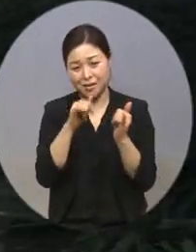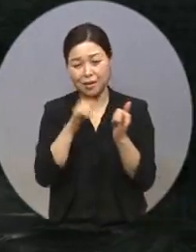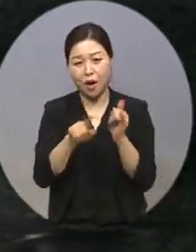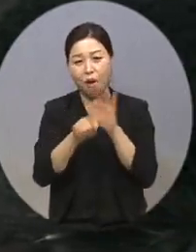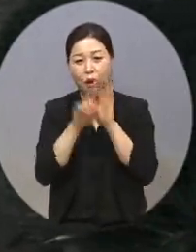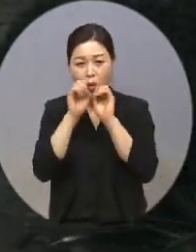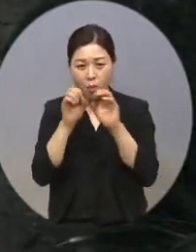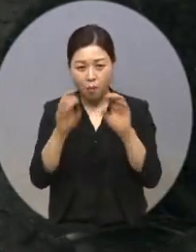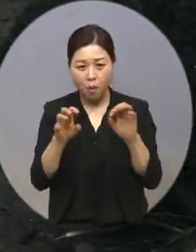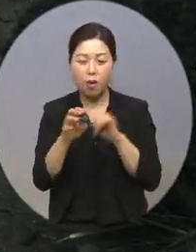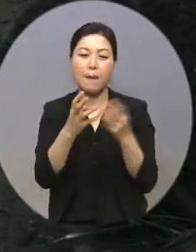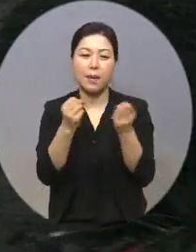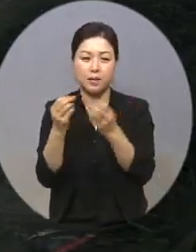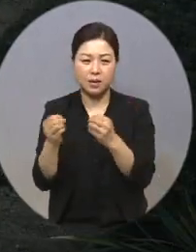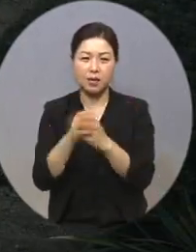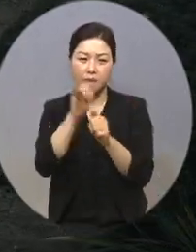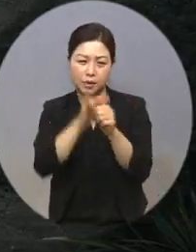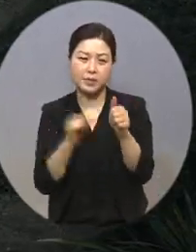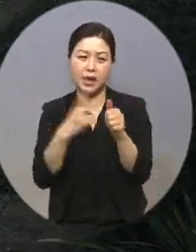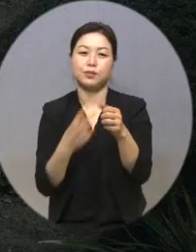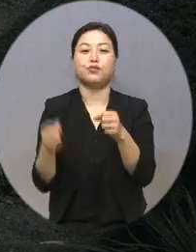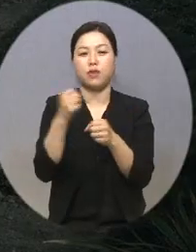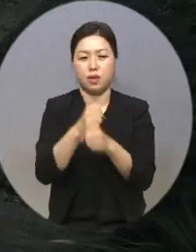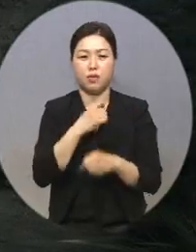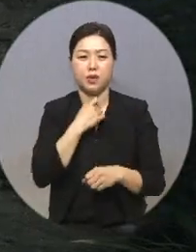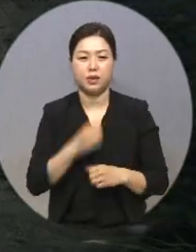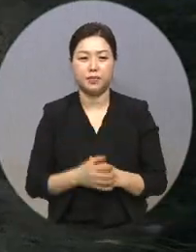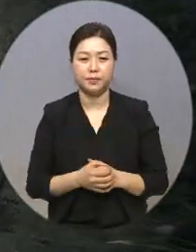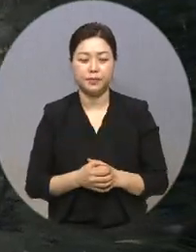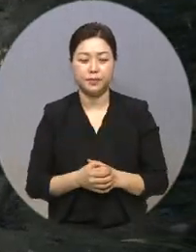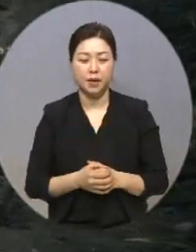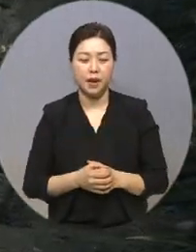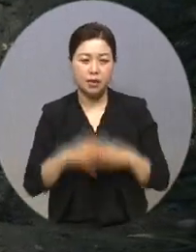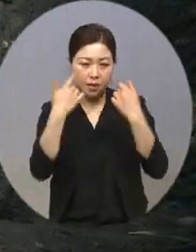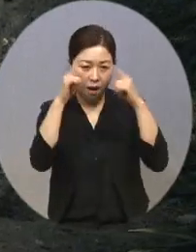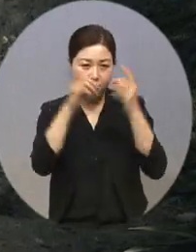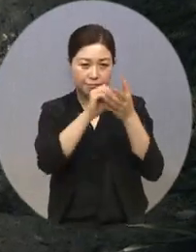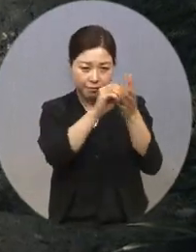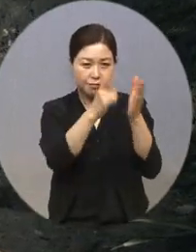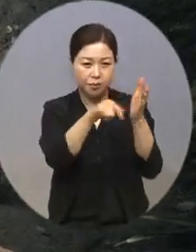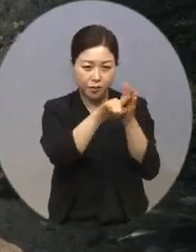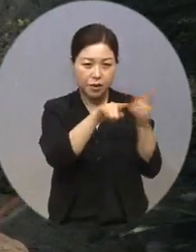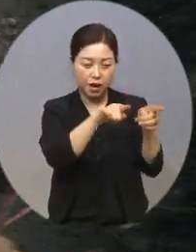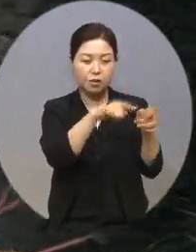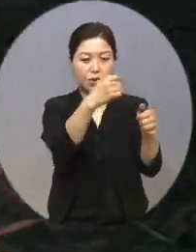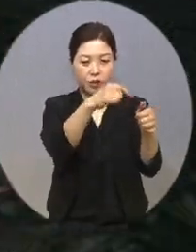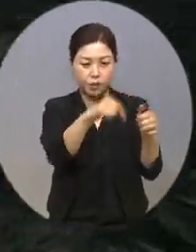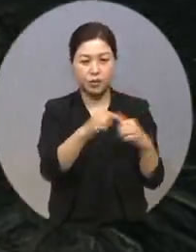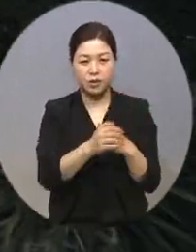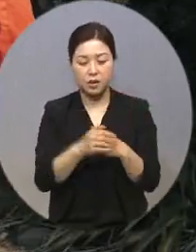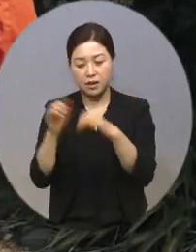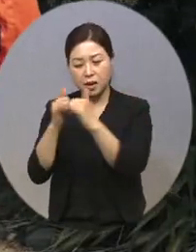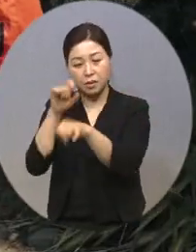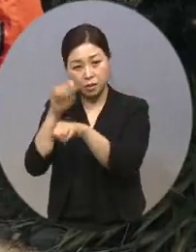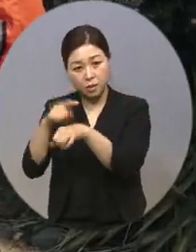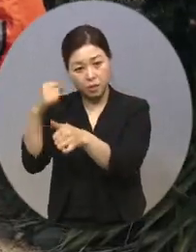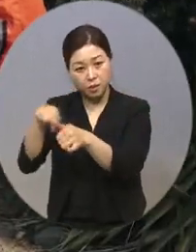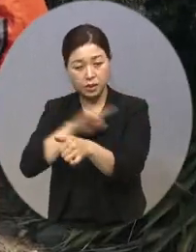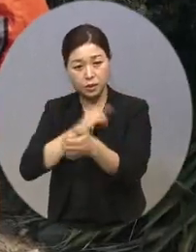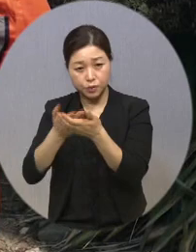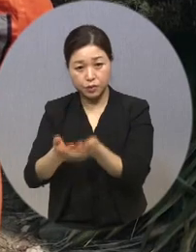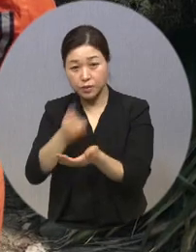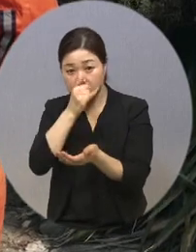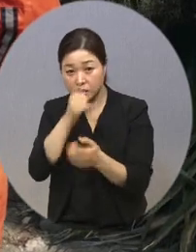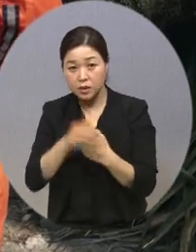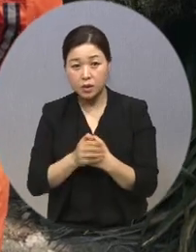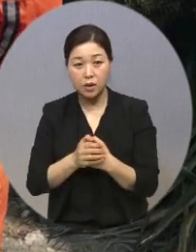다시 좀 부활해서 그게 학교 교육이거든. 그냥 오직 입시를 위한 교육. 근데 인성 교육이 제일 중요하잖아. 요즘